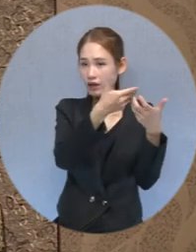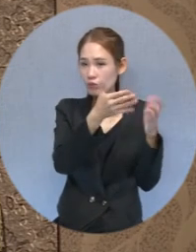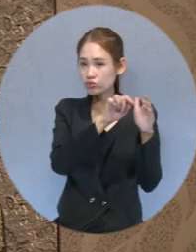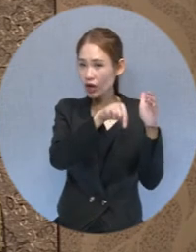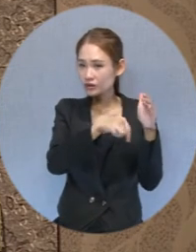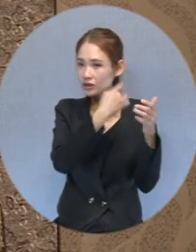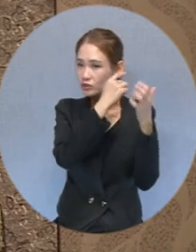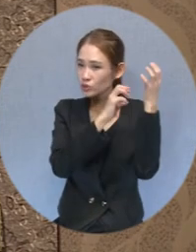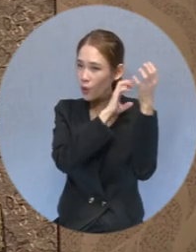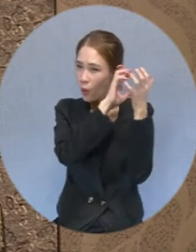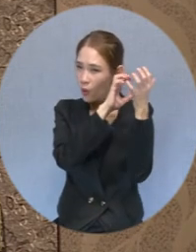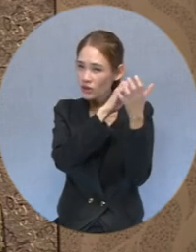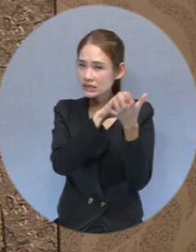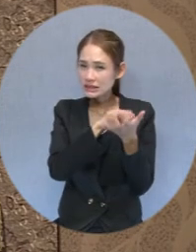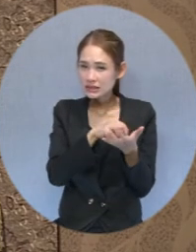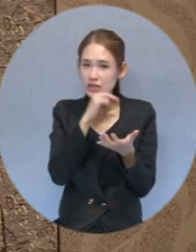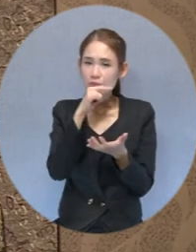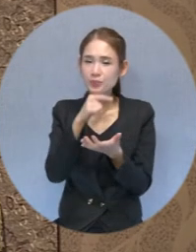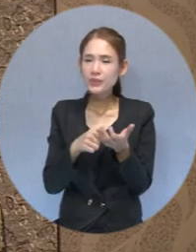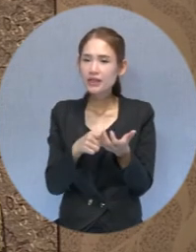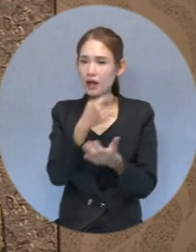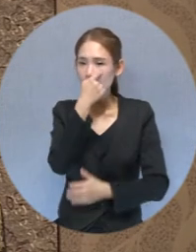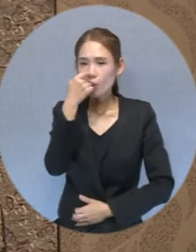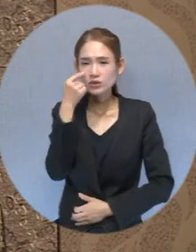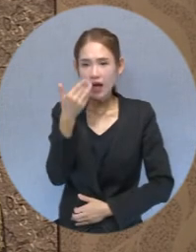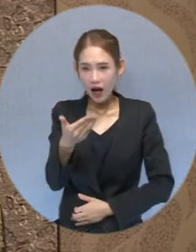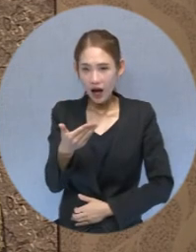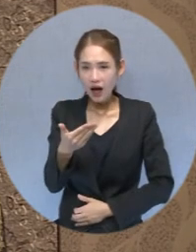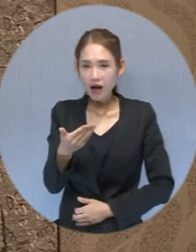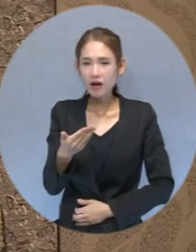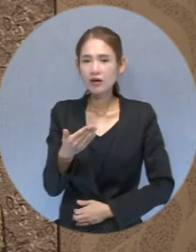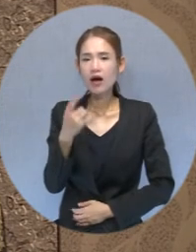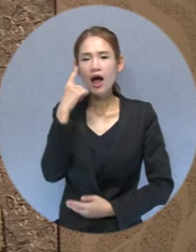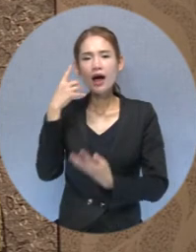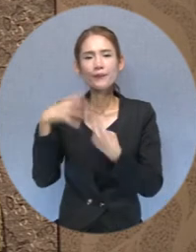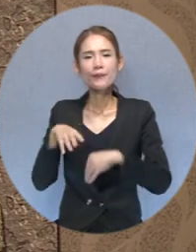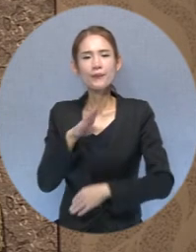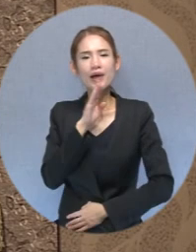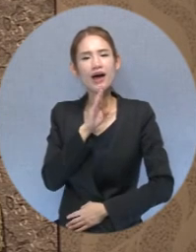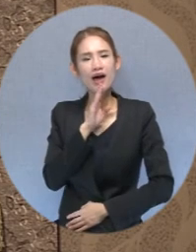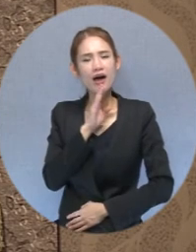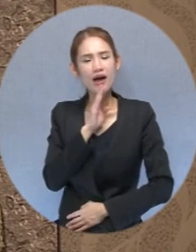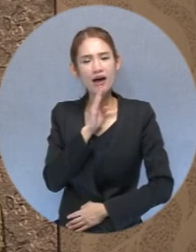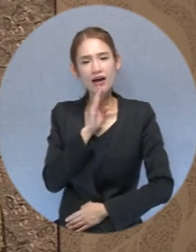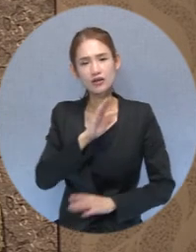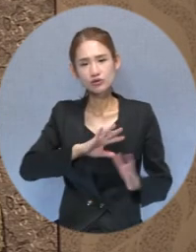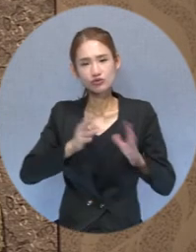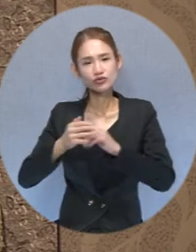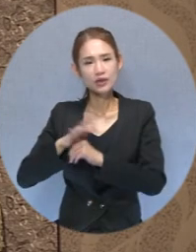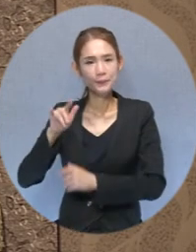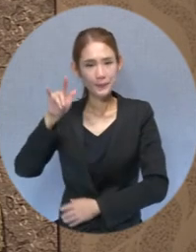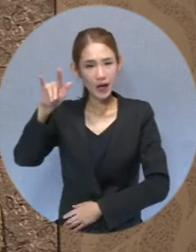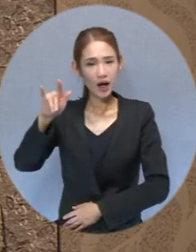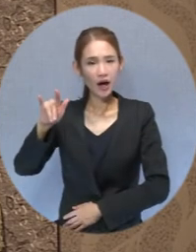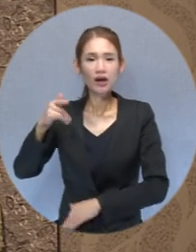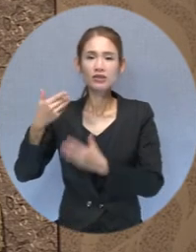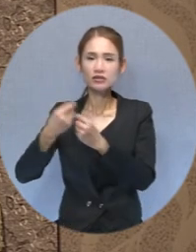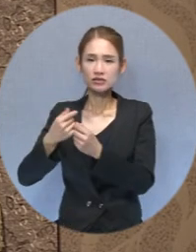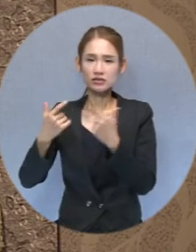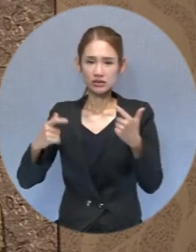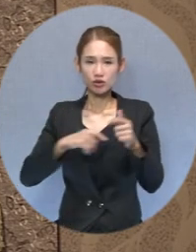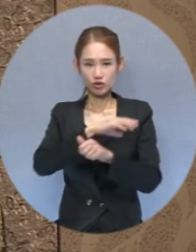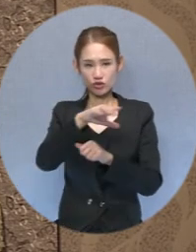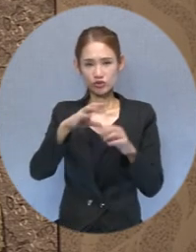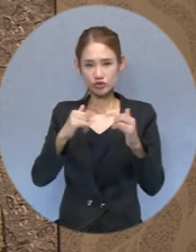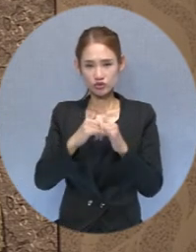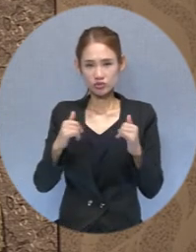소음 측정과 피해 보상 대책은 환경부에서 해라. 그게 좀 합리적이겠네요. 네. 국제선 같은 경우는 지역 주민들이